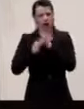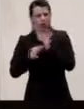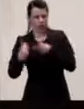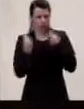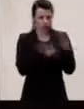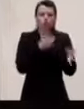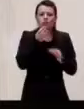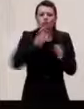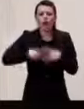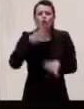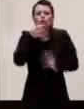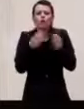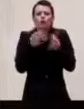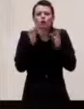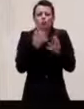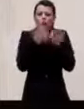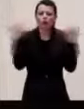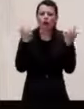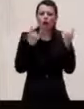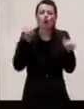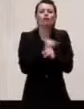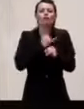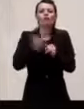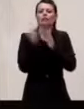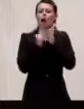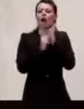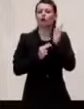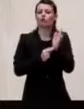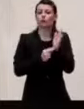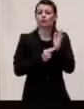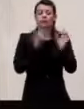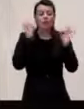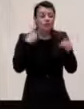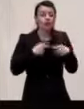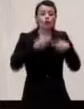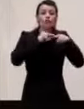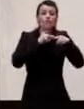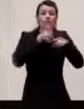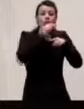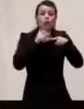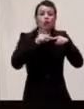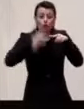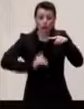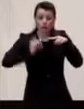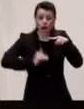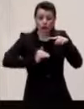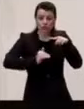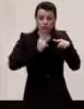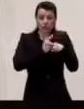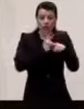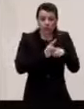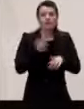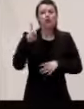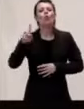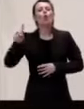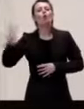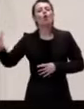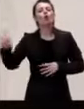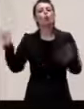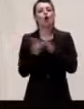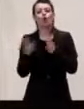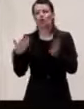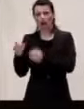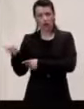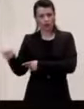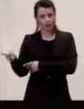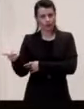gli spieghiamo cosa devono fare nel dettaglio. Nel caso di bassa saturazione si prende contatti con l'112.